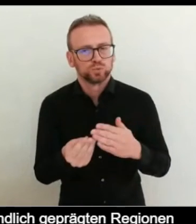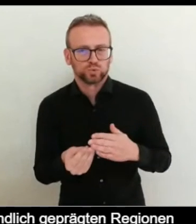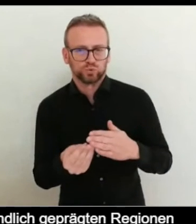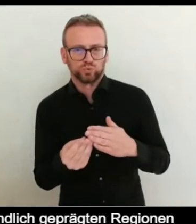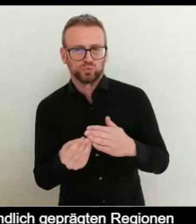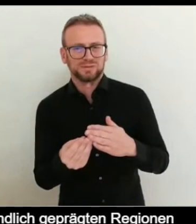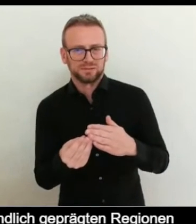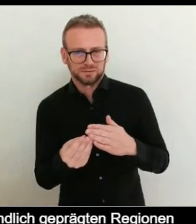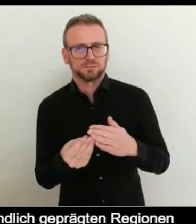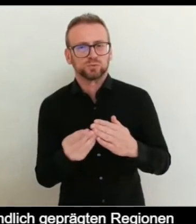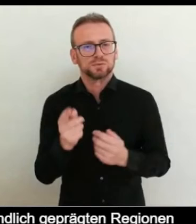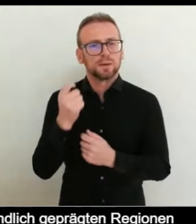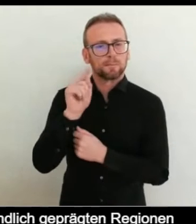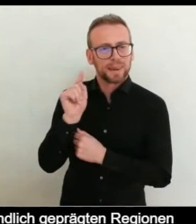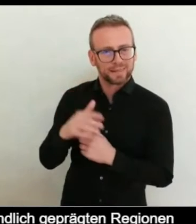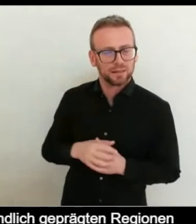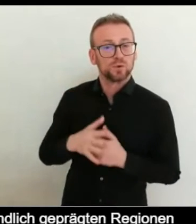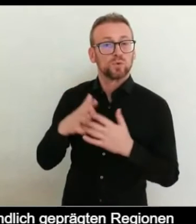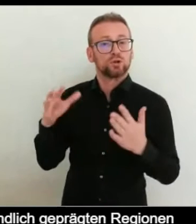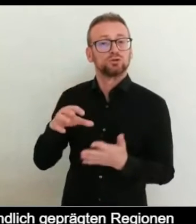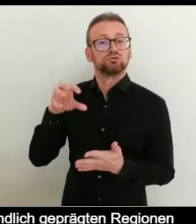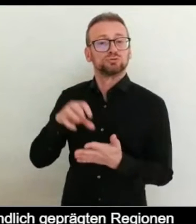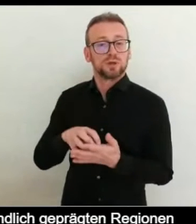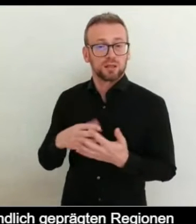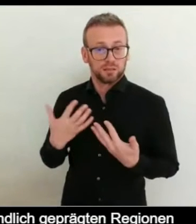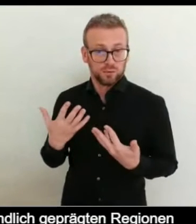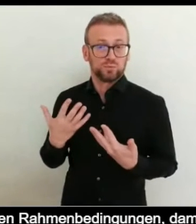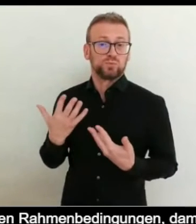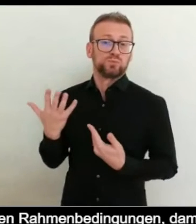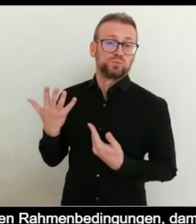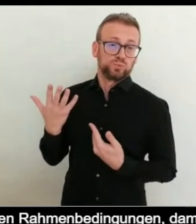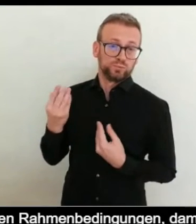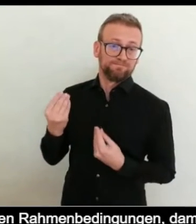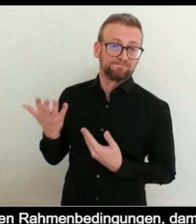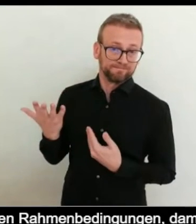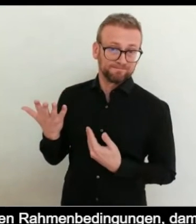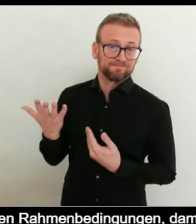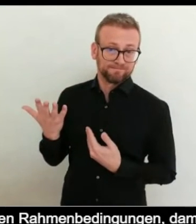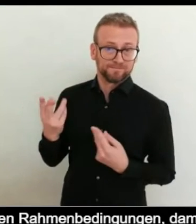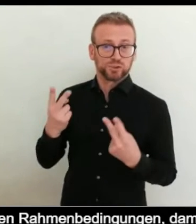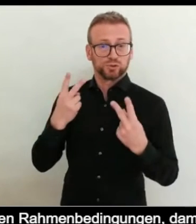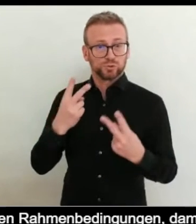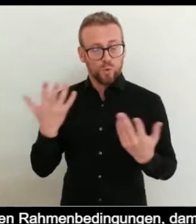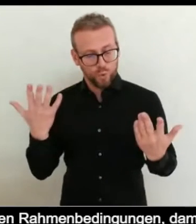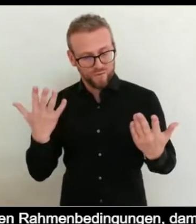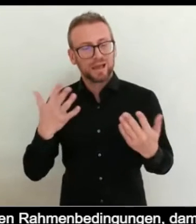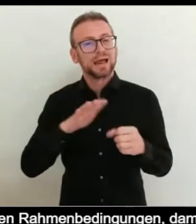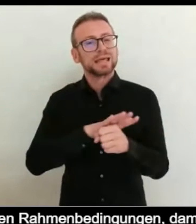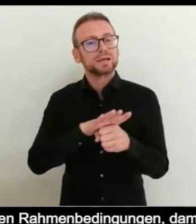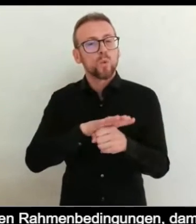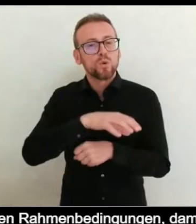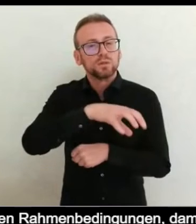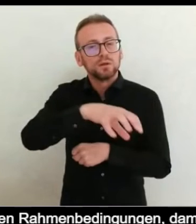noch zu selten. Damit das besser wird, halten wir es auch für notwendig, die Regionalisierungsmittel, also die Bundesmittel für den